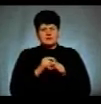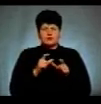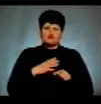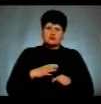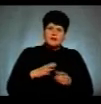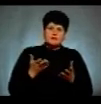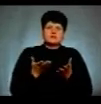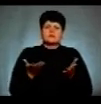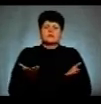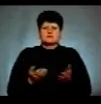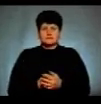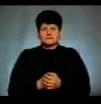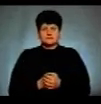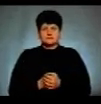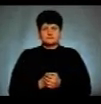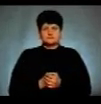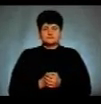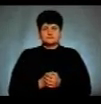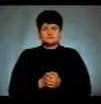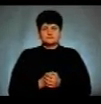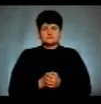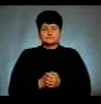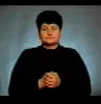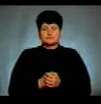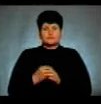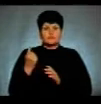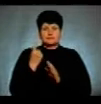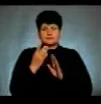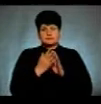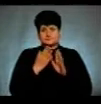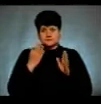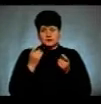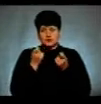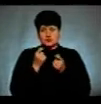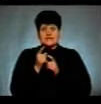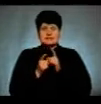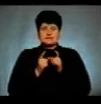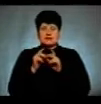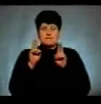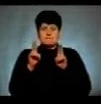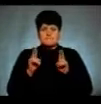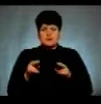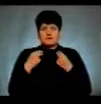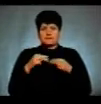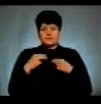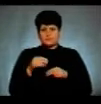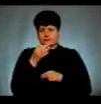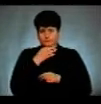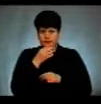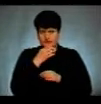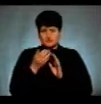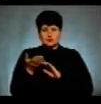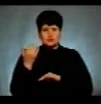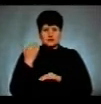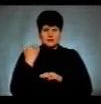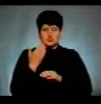Ну, які є варіанти? Ну, насамперед, трошки змінилися правила відпуску лікарських засобів. Якщо раніше